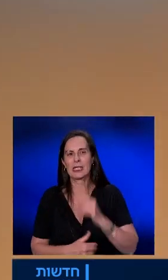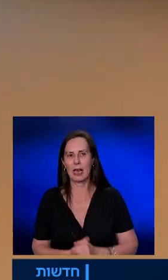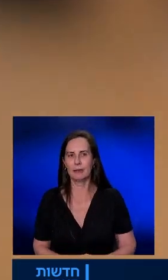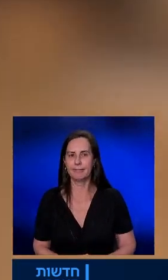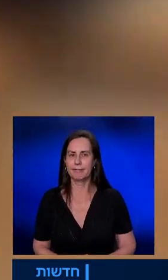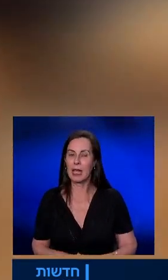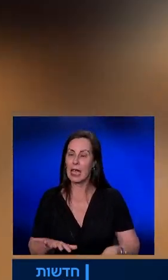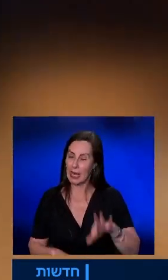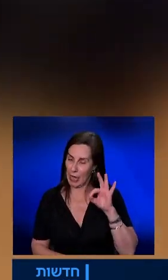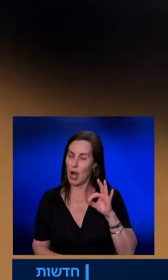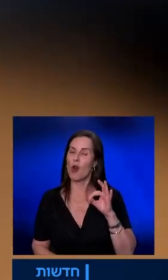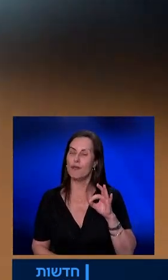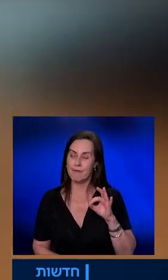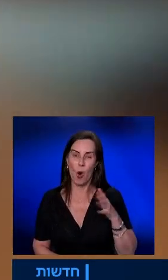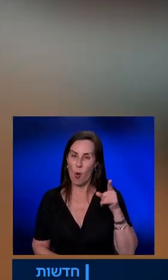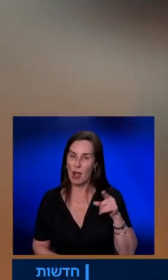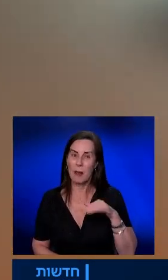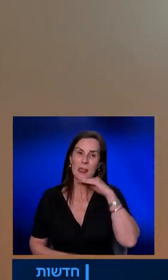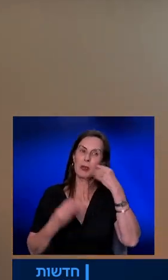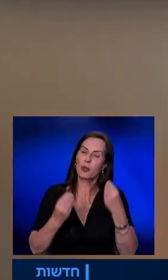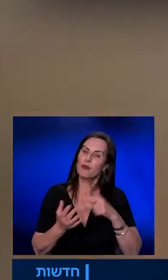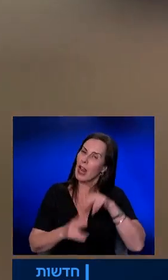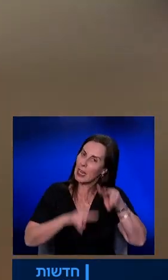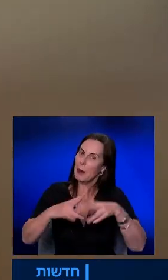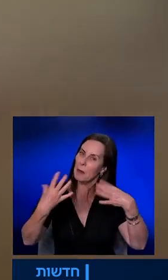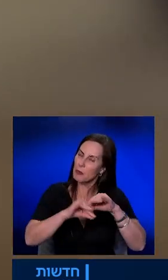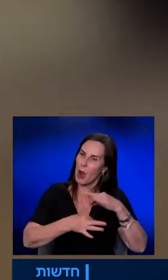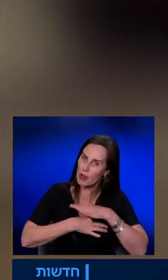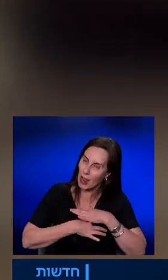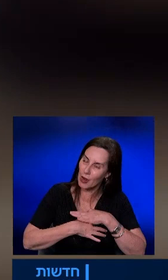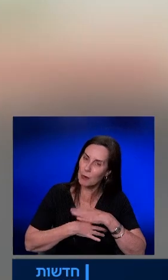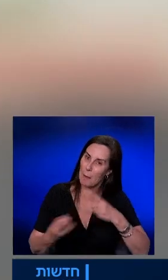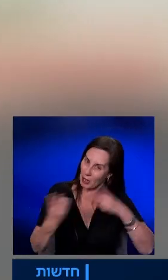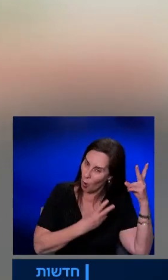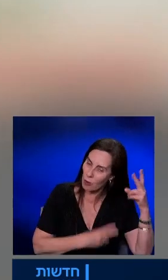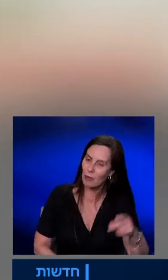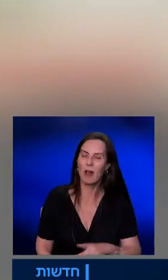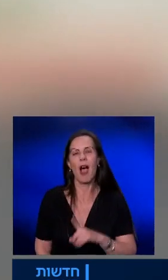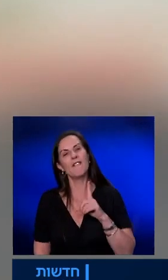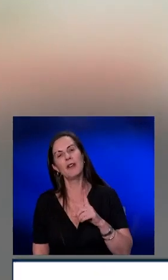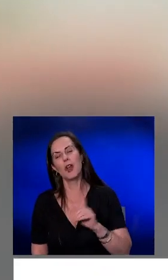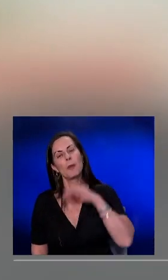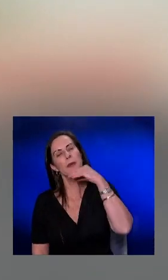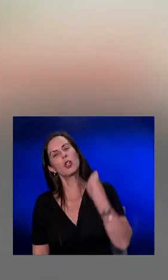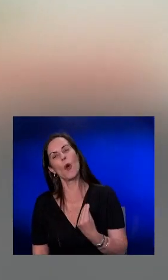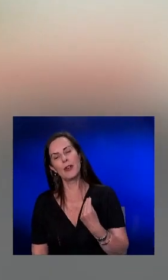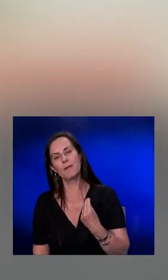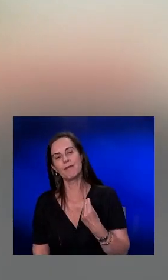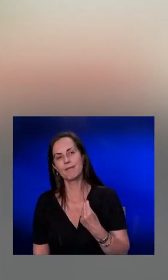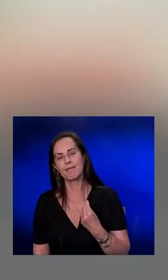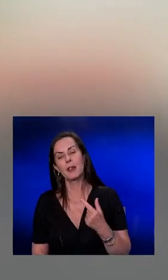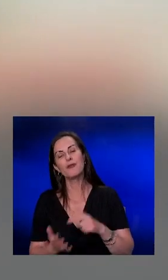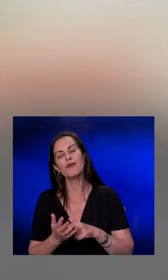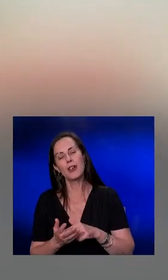גילו בדרך הקשה שאולי הם מספיק טובים כדי לטפל בנו ובבני משפחתנו, אבל לא מספיק טובים